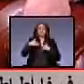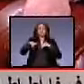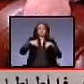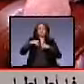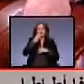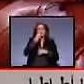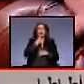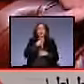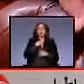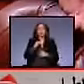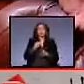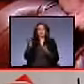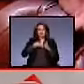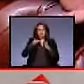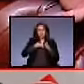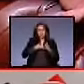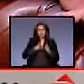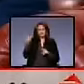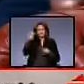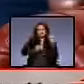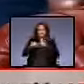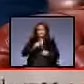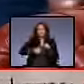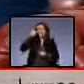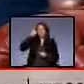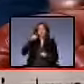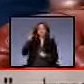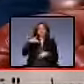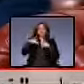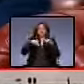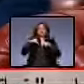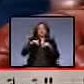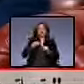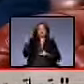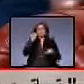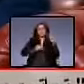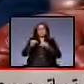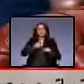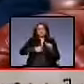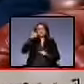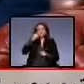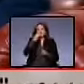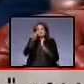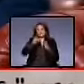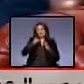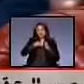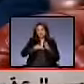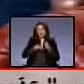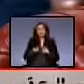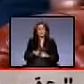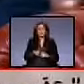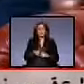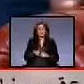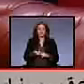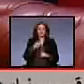الشارع. ايه الفكره بقى دي؟ مش عارف حد. لا لا بيحط حاجات الحركات في واحد بتاع كبده يا اخي اللي بيقف ده عند مسرح نجم ده